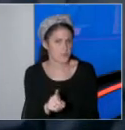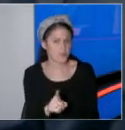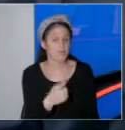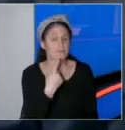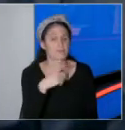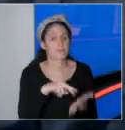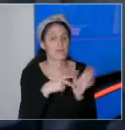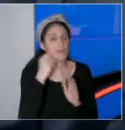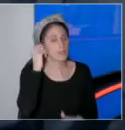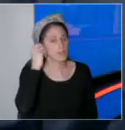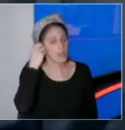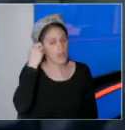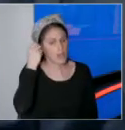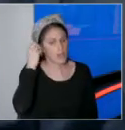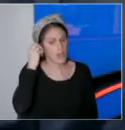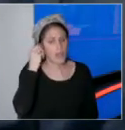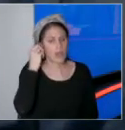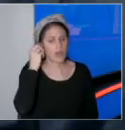הרמזור בכלל לא פועלת, אז